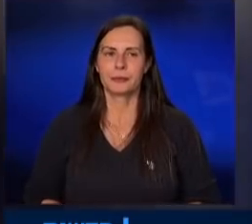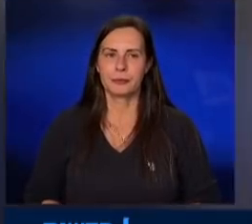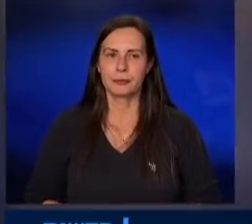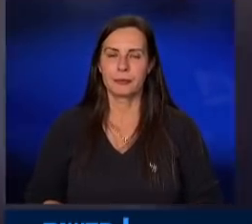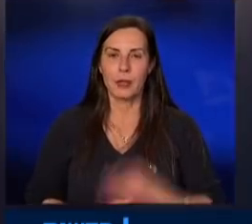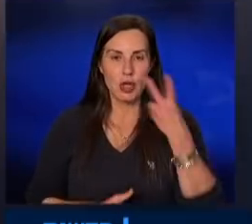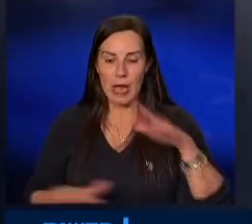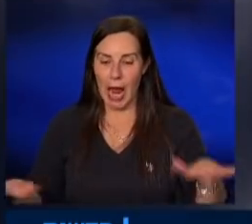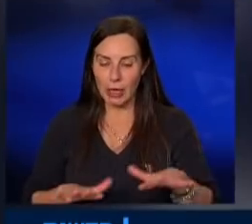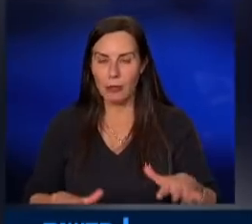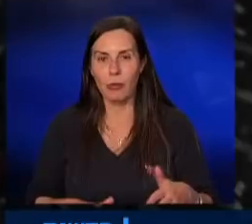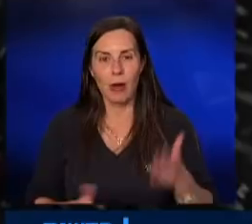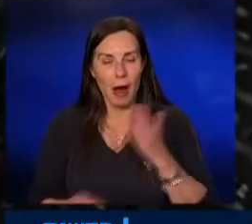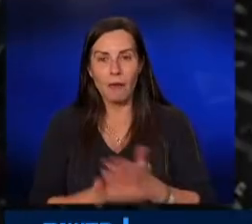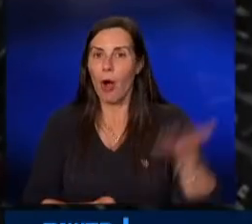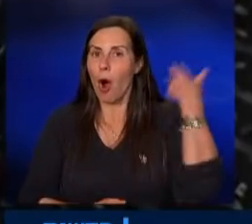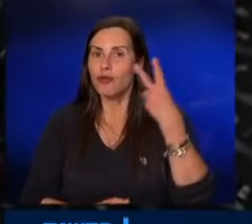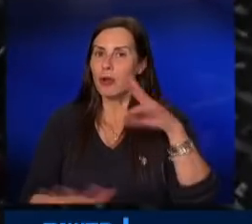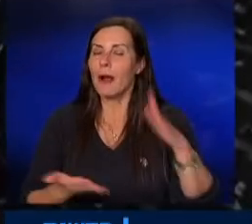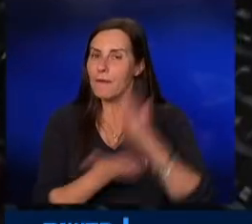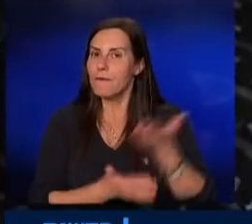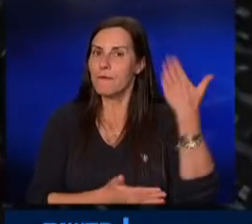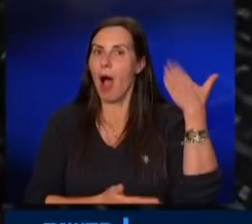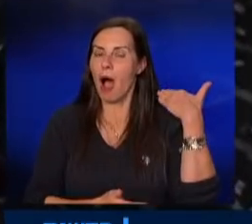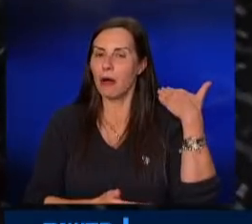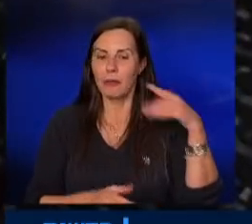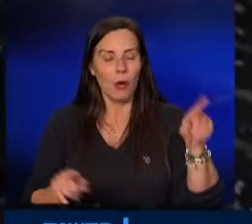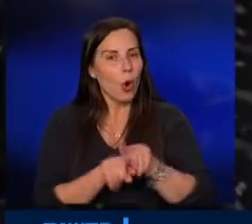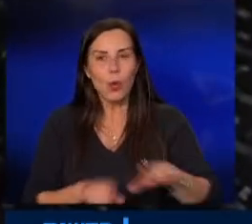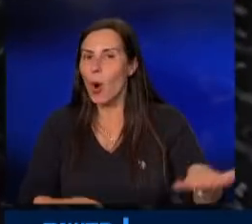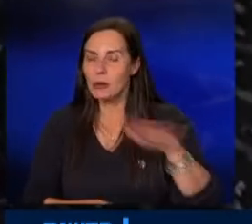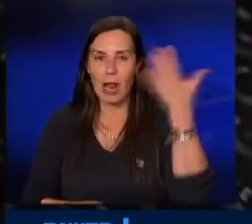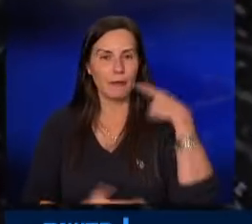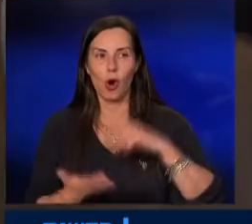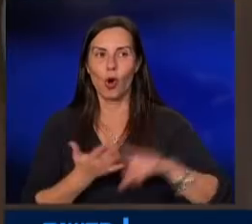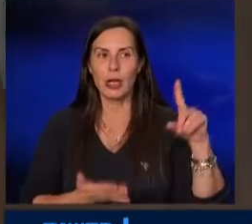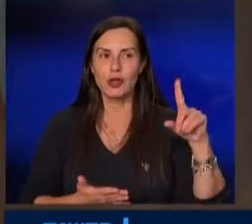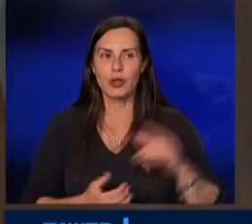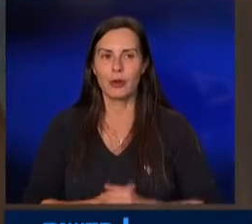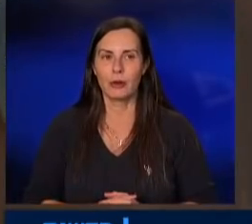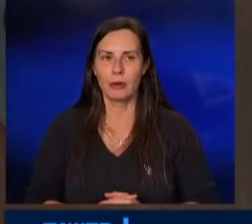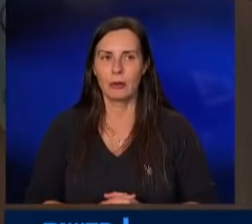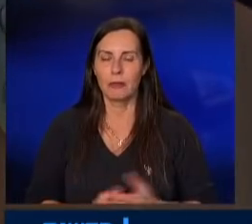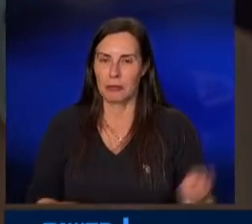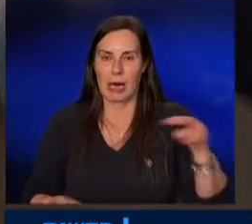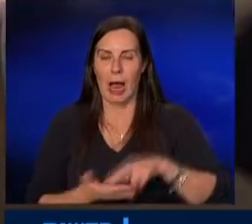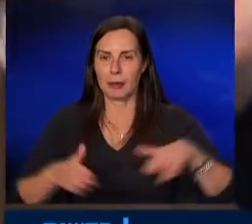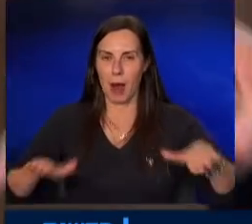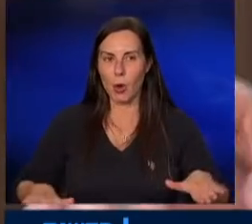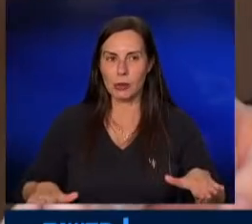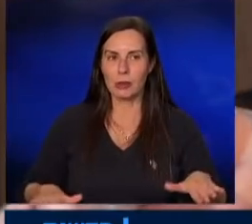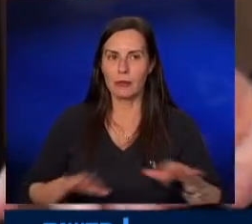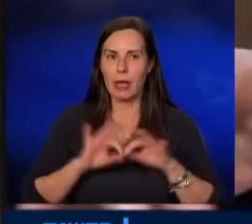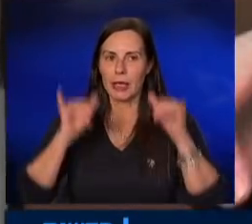שתי הרעידות הללו מצטרפות לשתי רעידות האדמה הנוספות באותו האזור לפני כחודש. קמתי מהקורסה